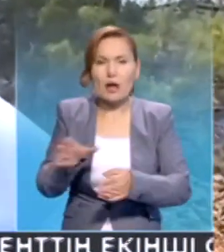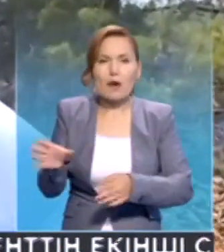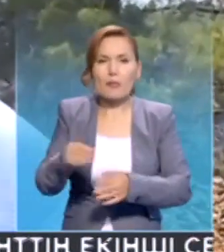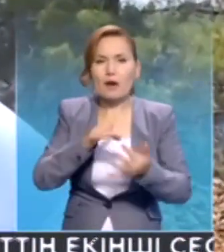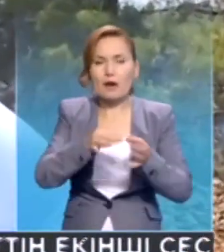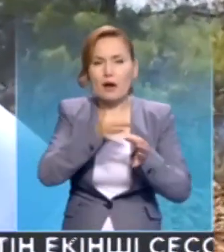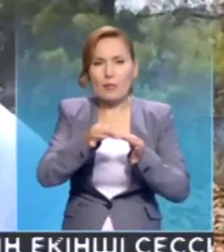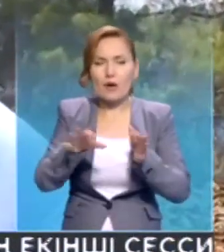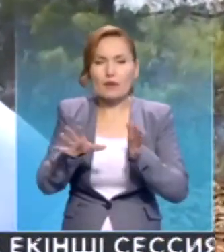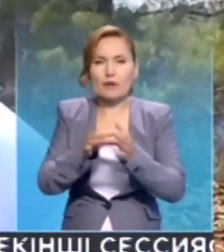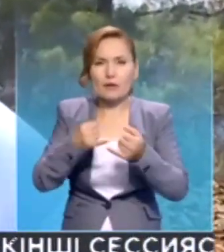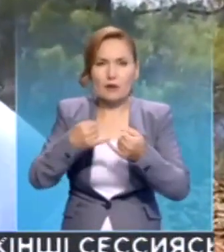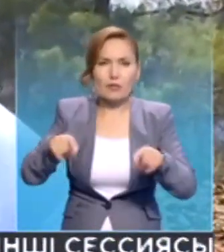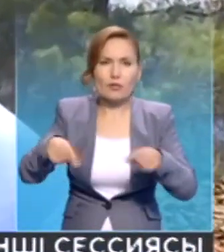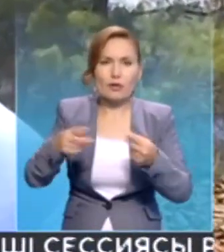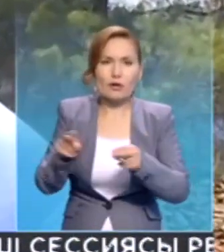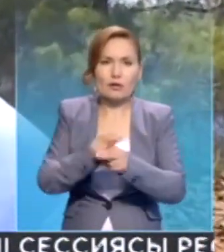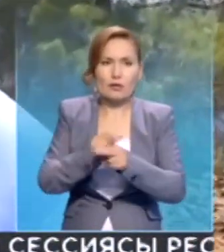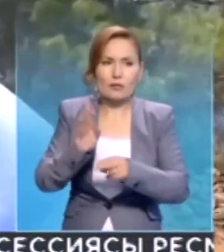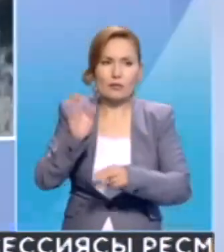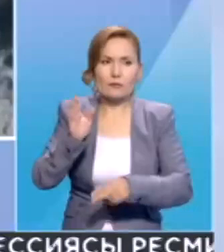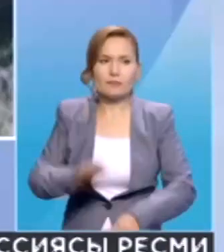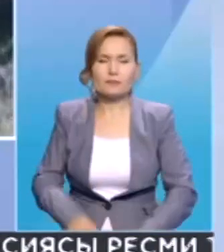мекендерде электр қуаты қалпына келтірілді.